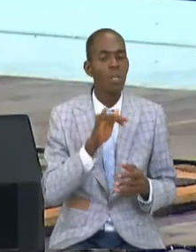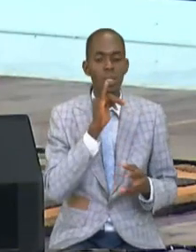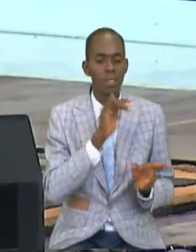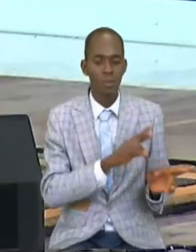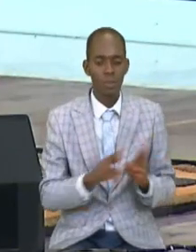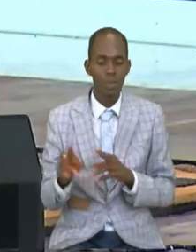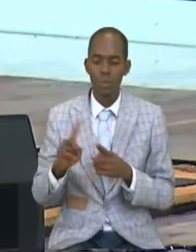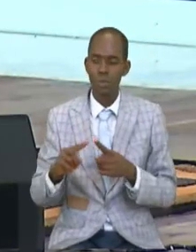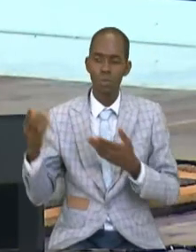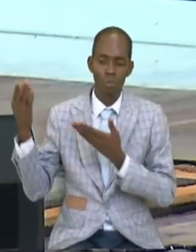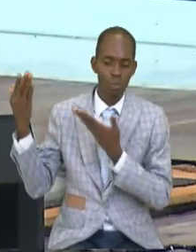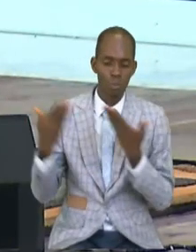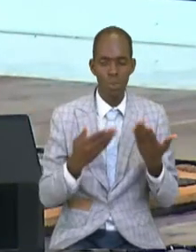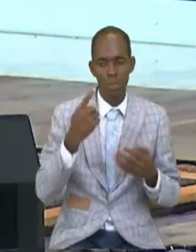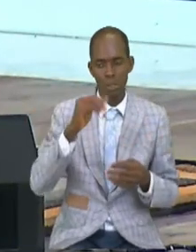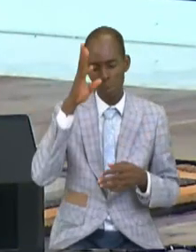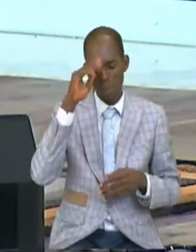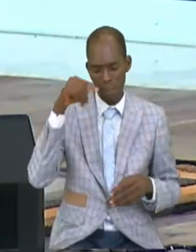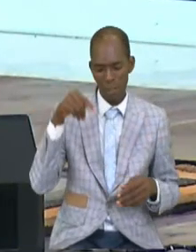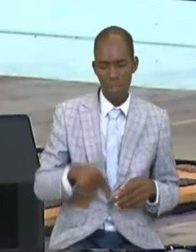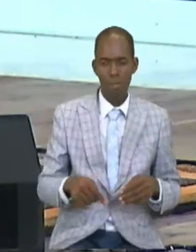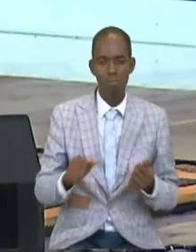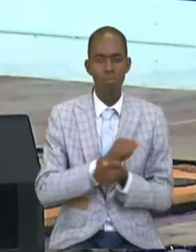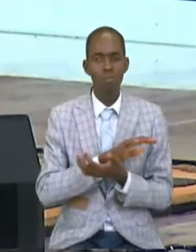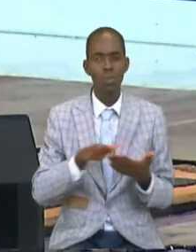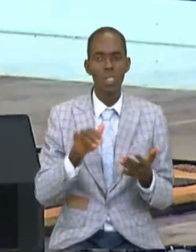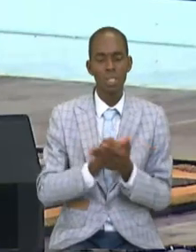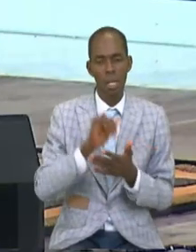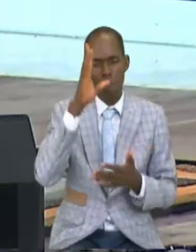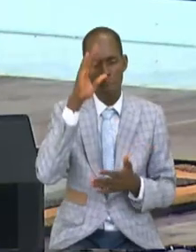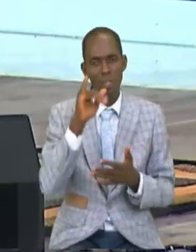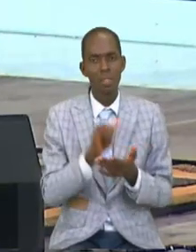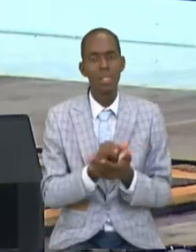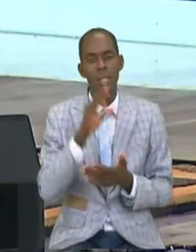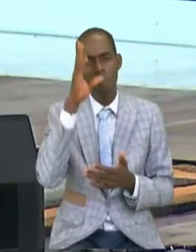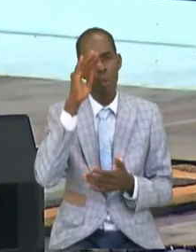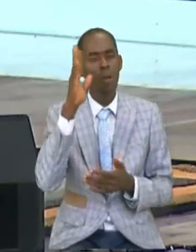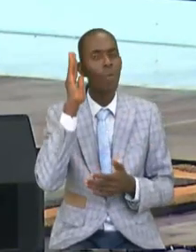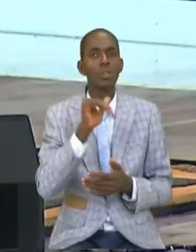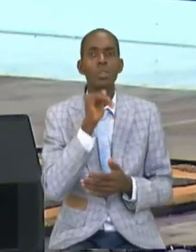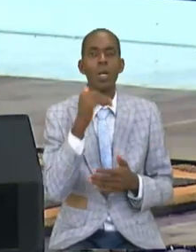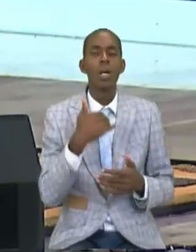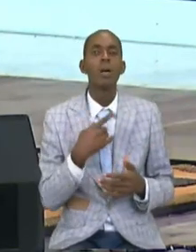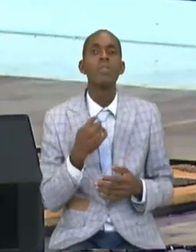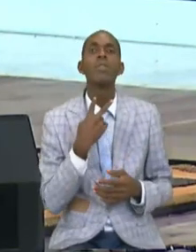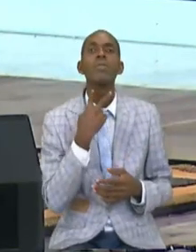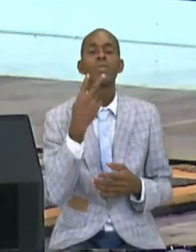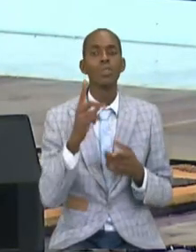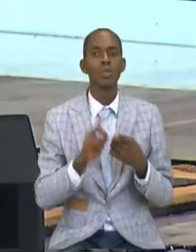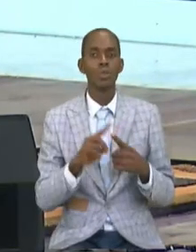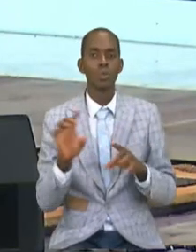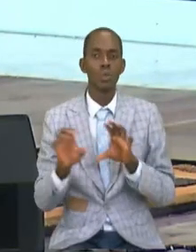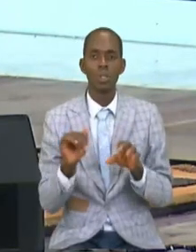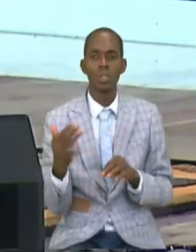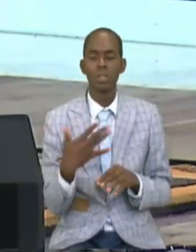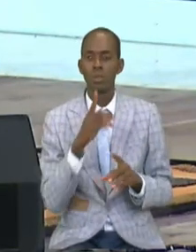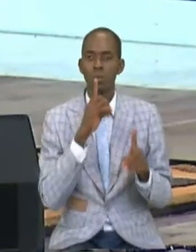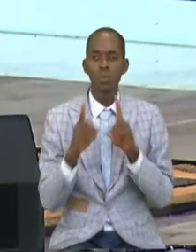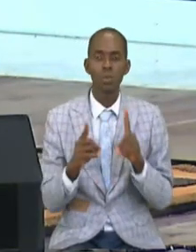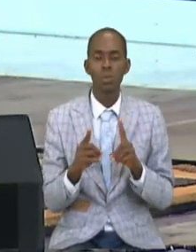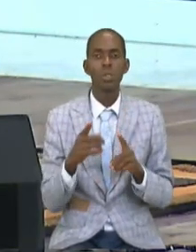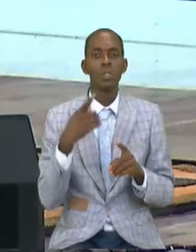de dominer l'homme là, de dominer sur l'homme là, de piétiner l'homme là, d'écraser l'homme là, pour que l'homme là n'aime pas de voix. Et chaque fois, elle